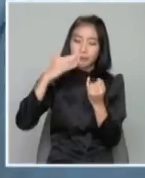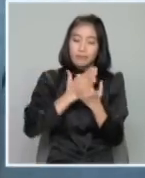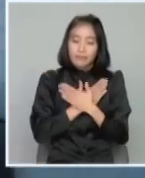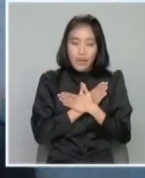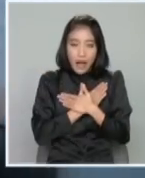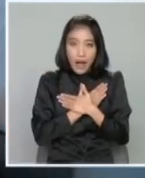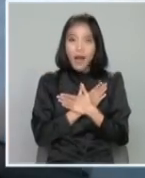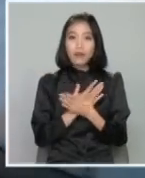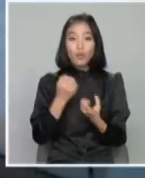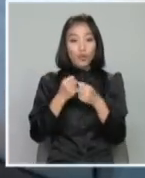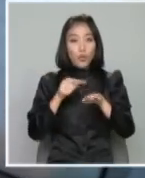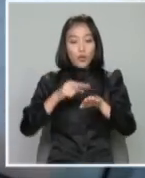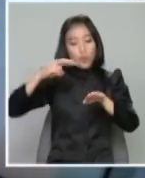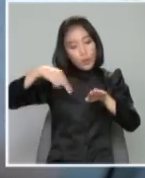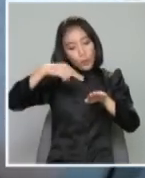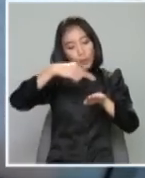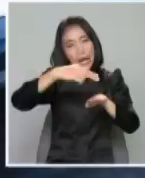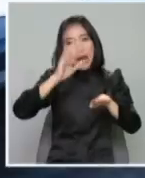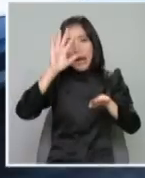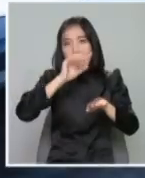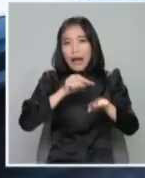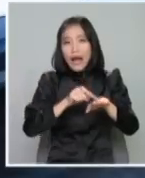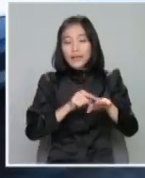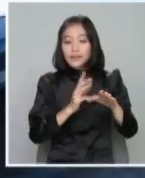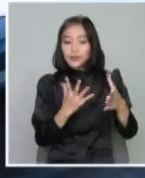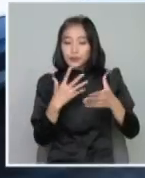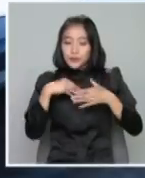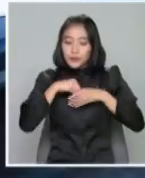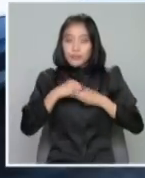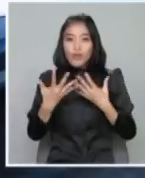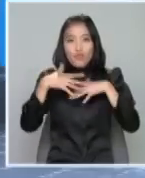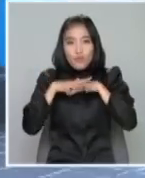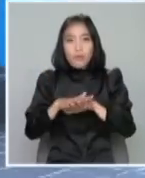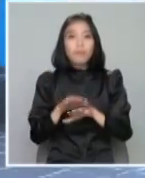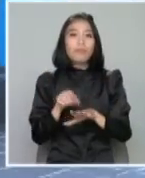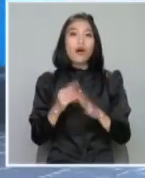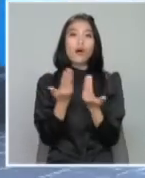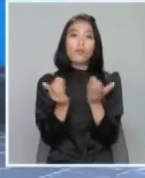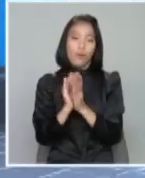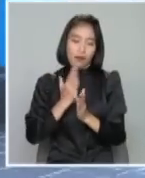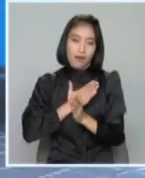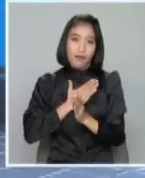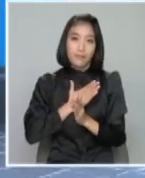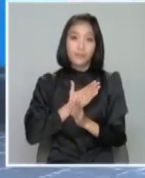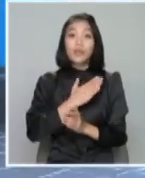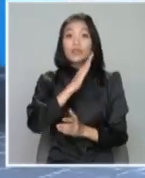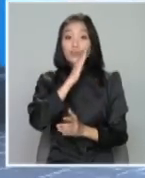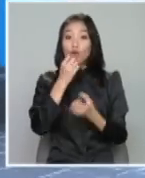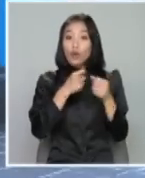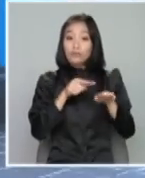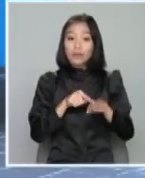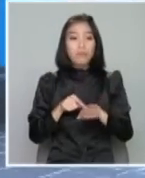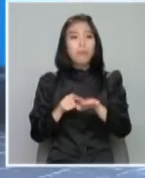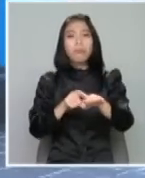ราก็จะดูแลมันเหมือนเป็นส่วนหนึ่งของครอบครัวเราเวลาที่มันไปอยู่ที่ไหนเ